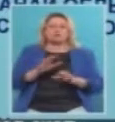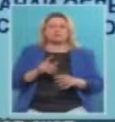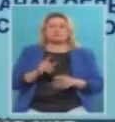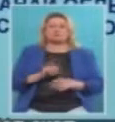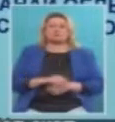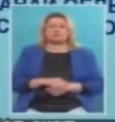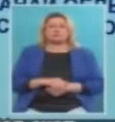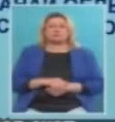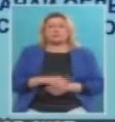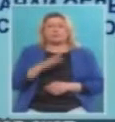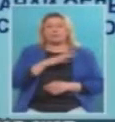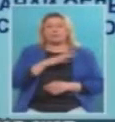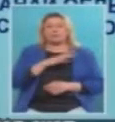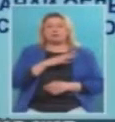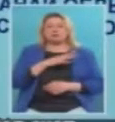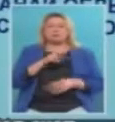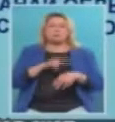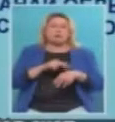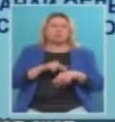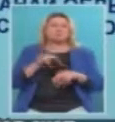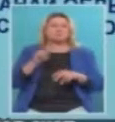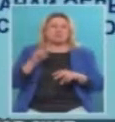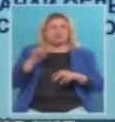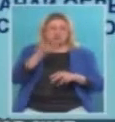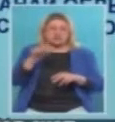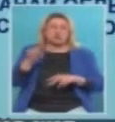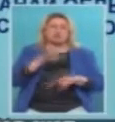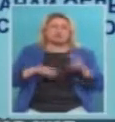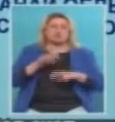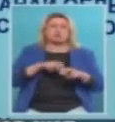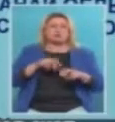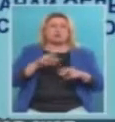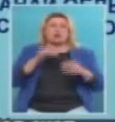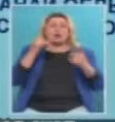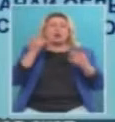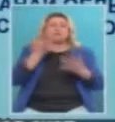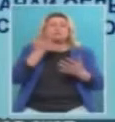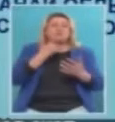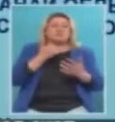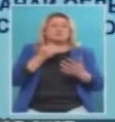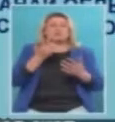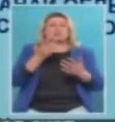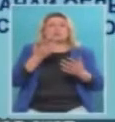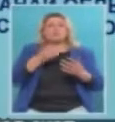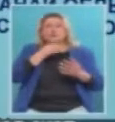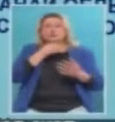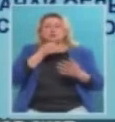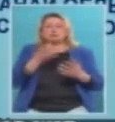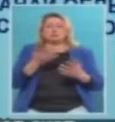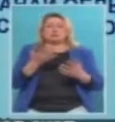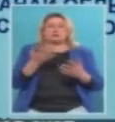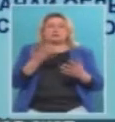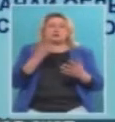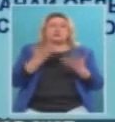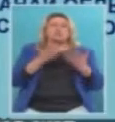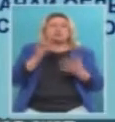скот. Мы, бывает, сотрудники полиции скот ищут, как бы особых примет-то нету, там цвет, масть, возраст и плюс там тавро, если